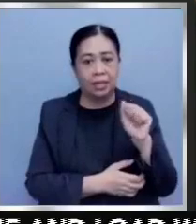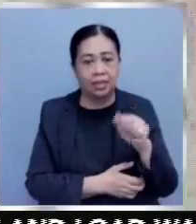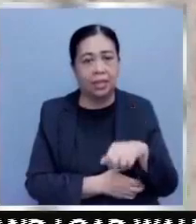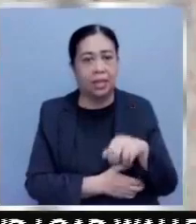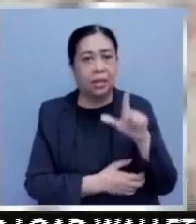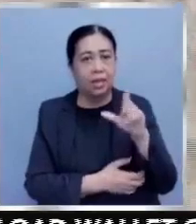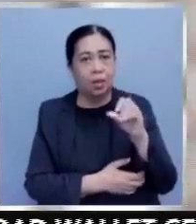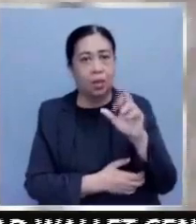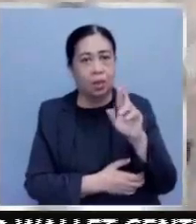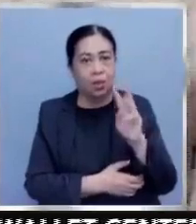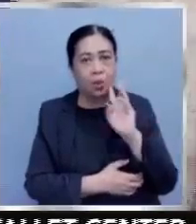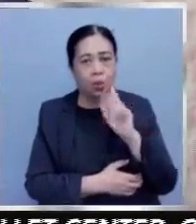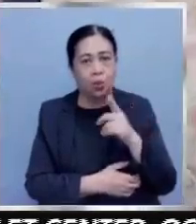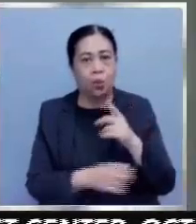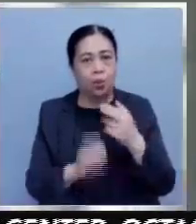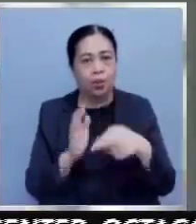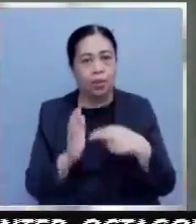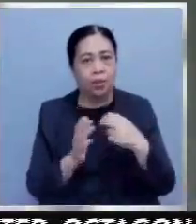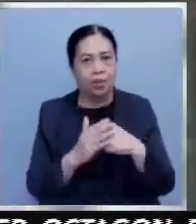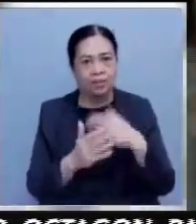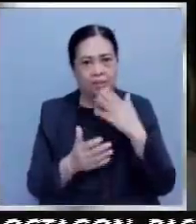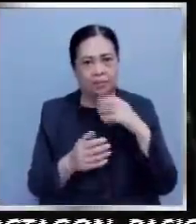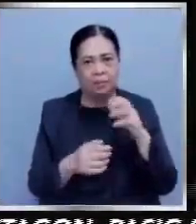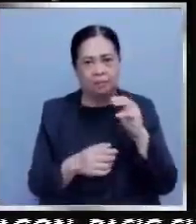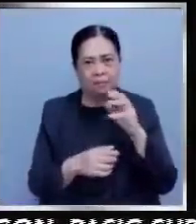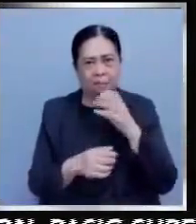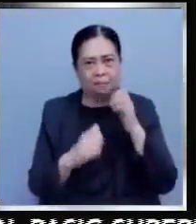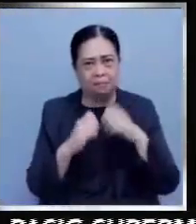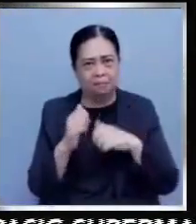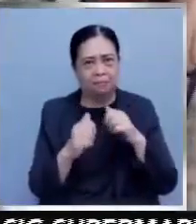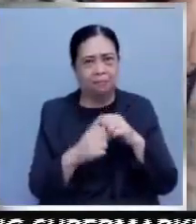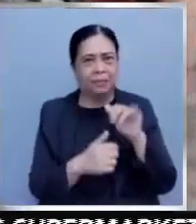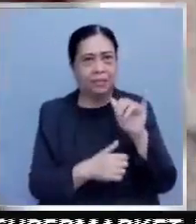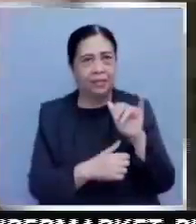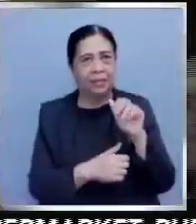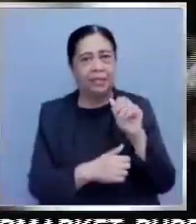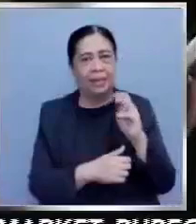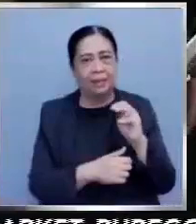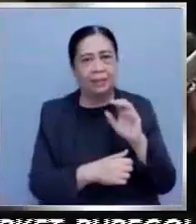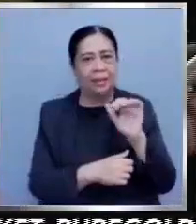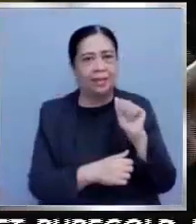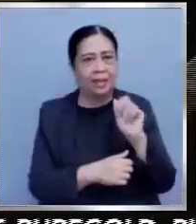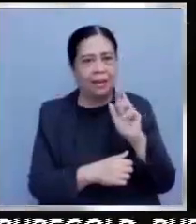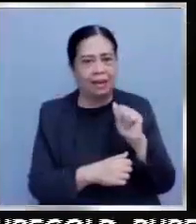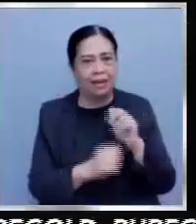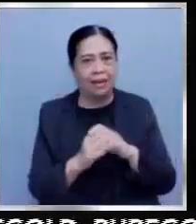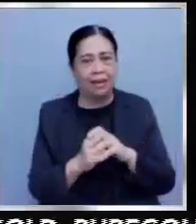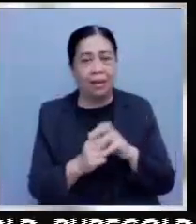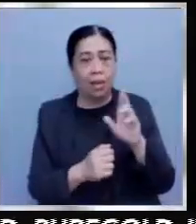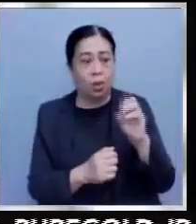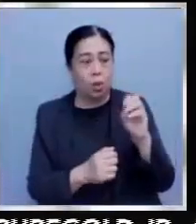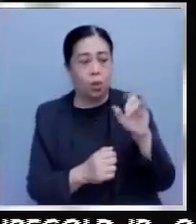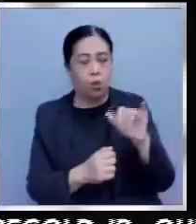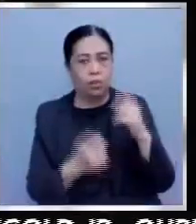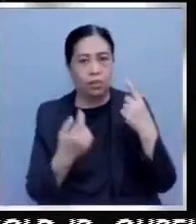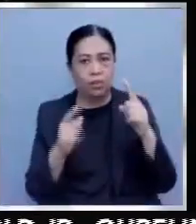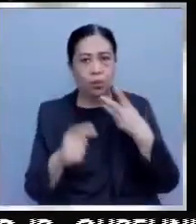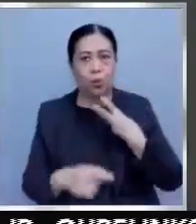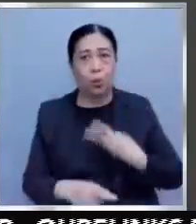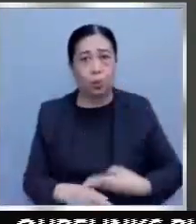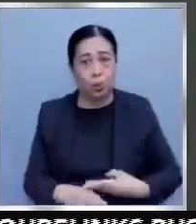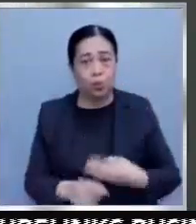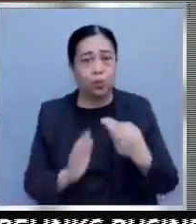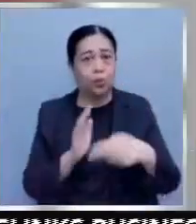will play the mean girls ng school na sina Yazi, Yam at Yara. Si Roxy natupad daw ang wish na gampanan ng